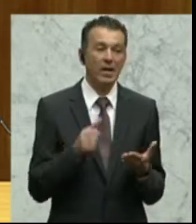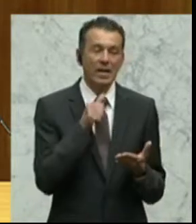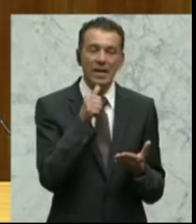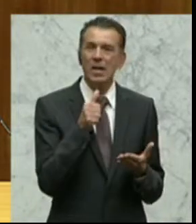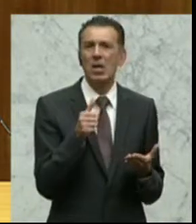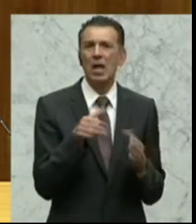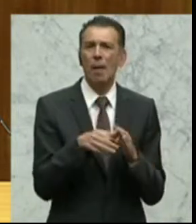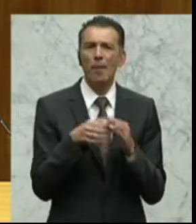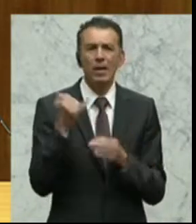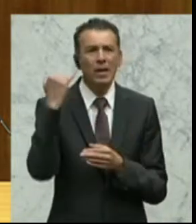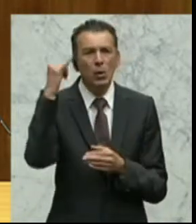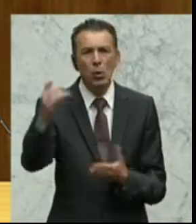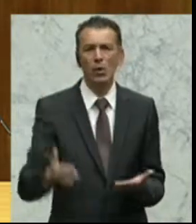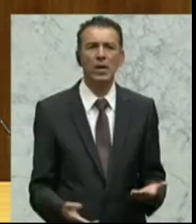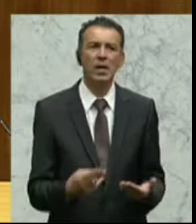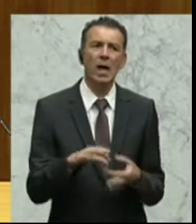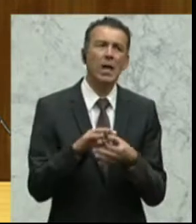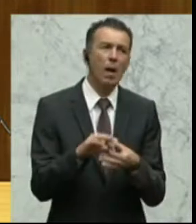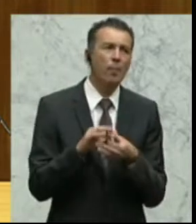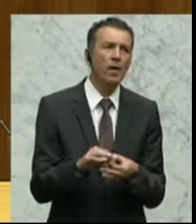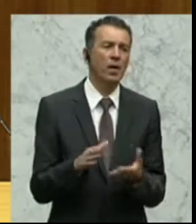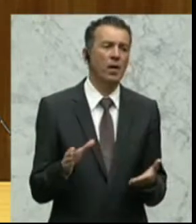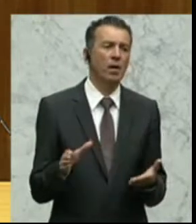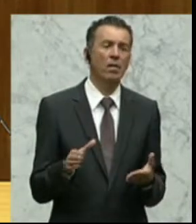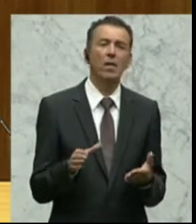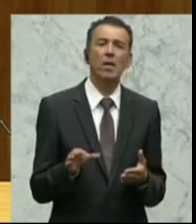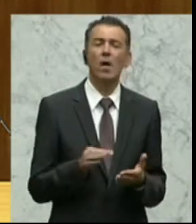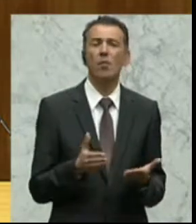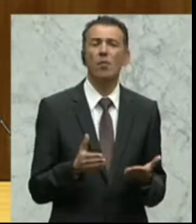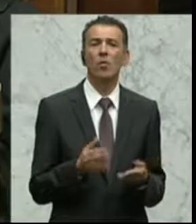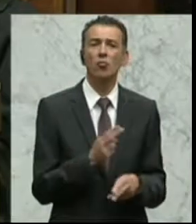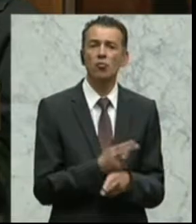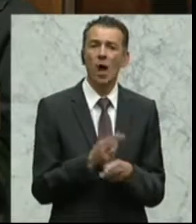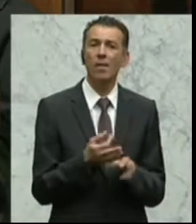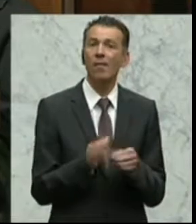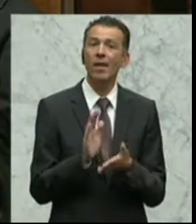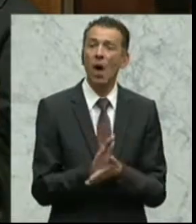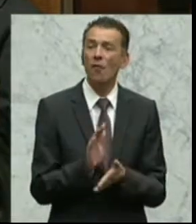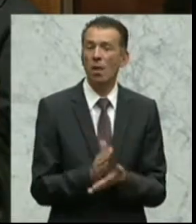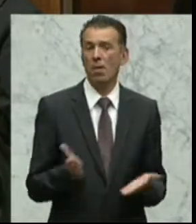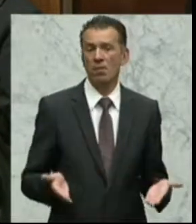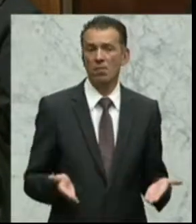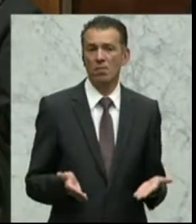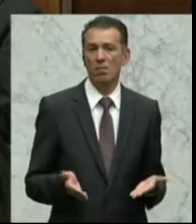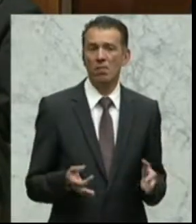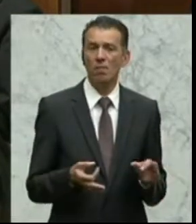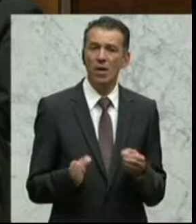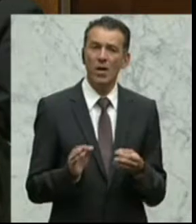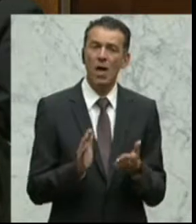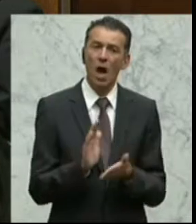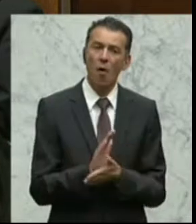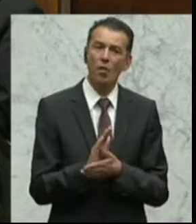sondern es hängt davon ab, welche Aufgaben hat der Staat oder welche Aufgaben regelt man staatlich und